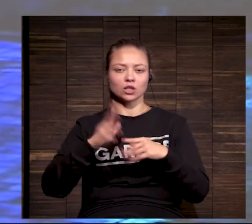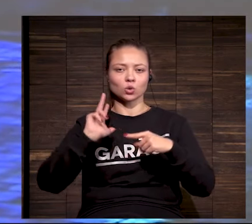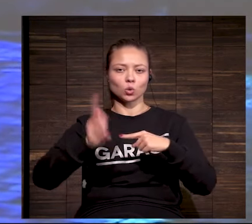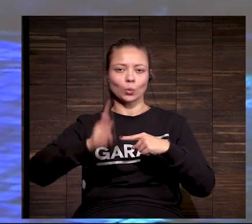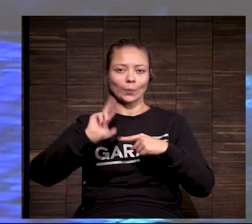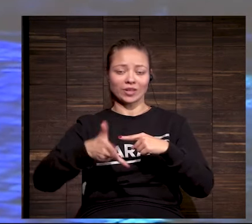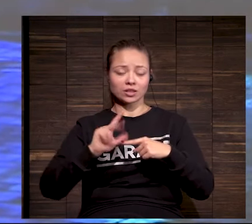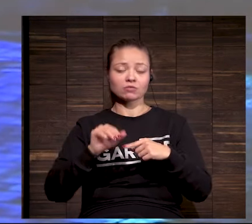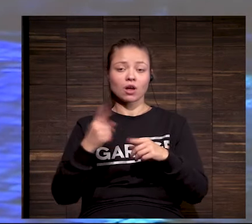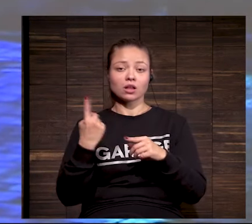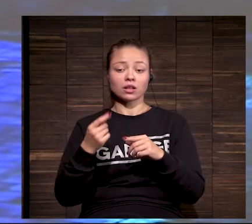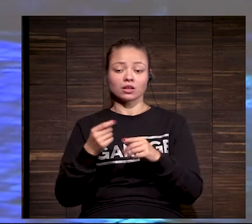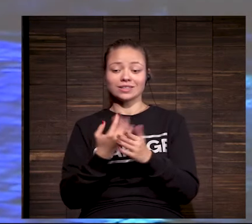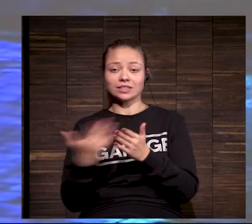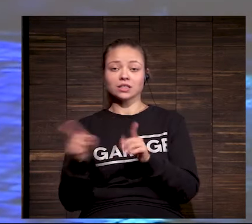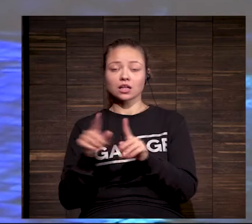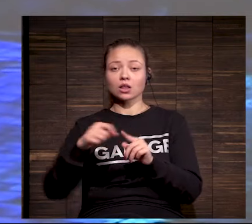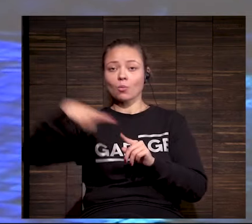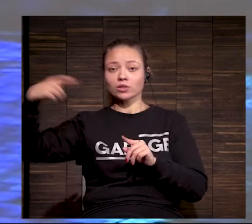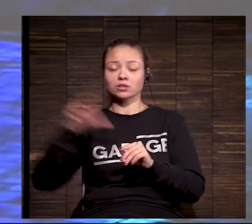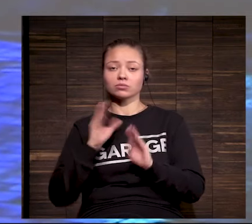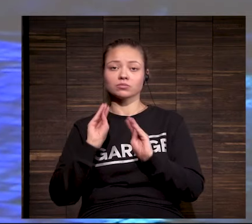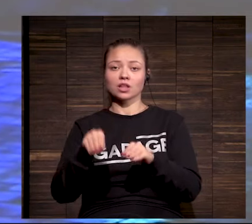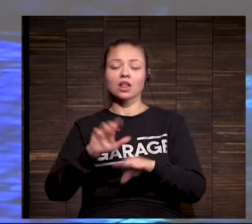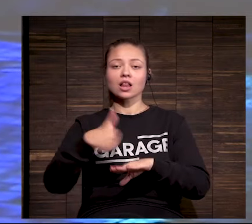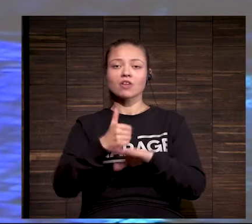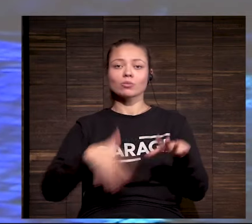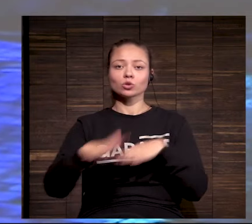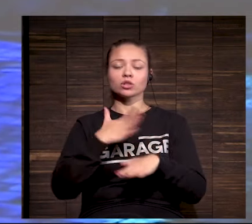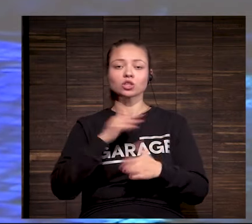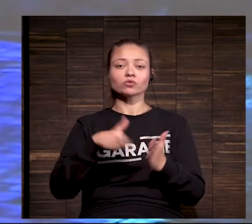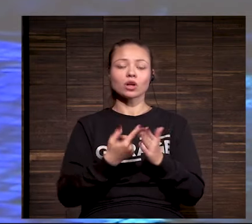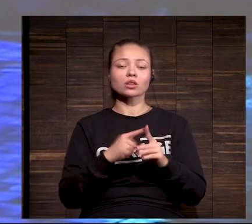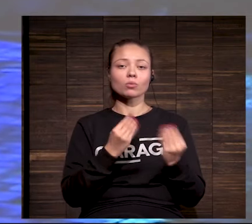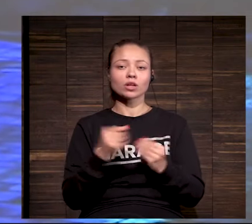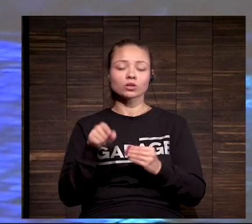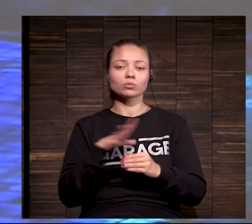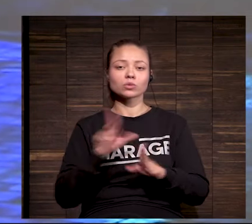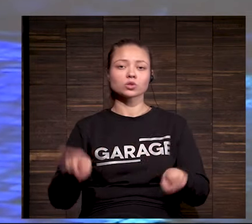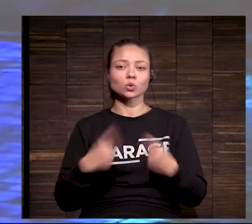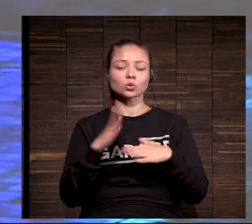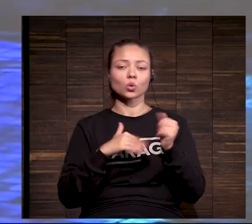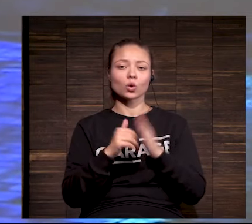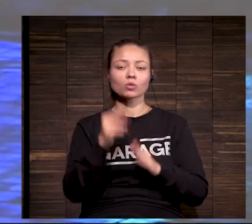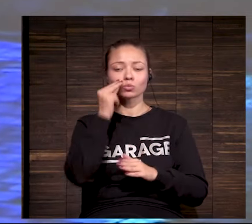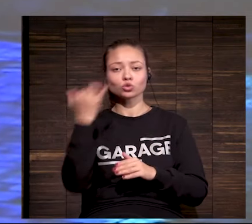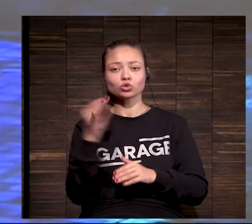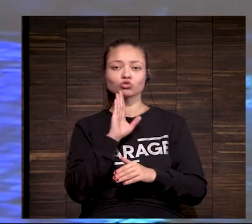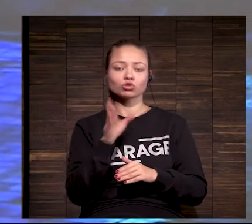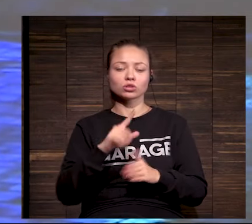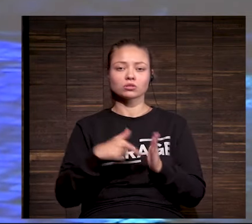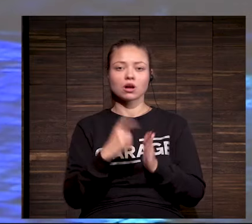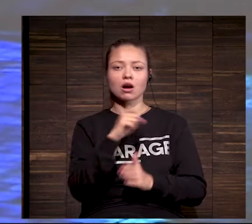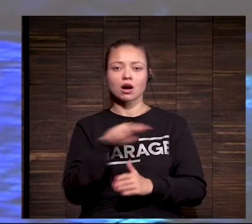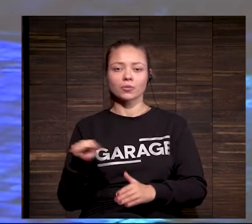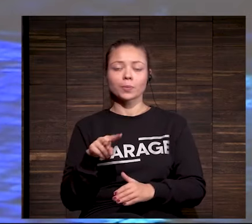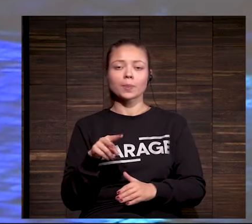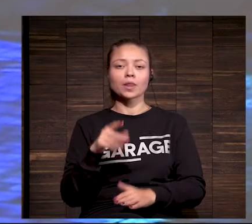лопастей была выставлена на главной площади нашего города это побег который был создан руками мужчин и женщин halo